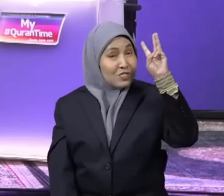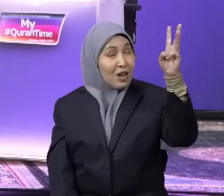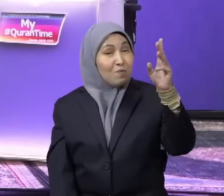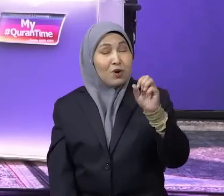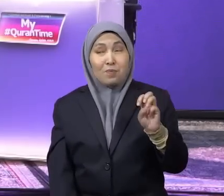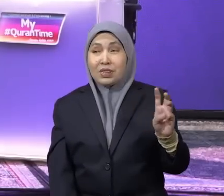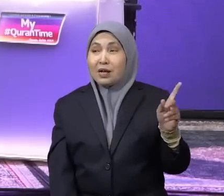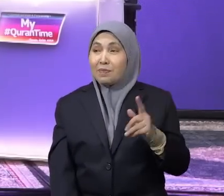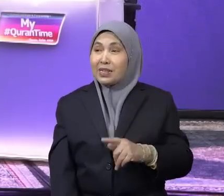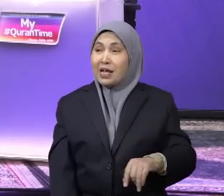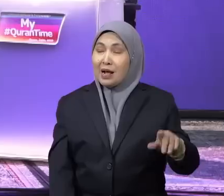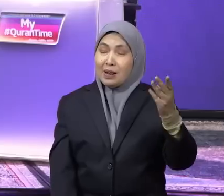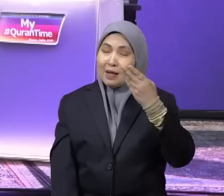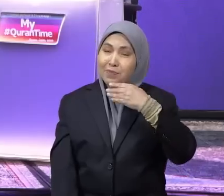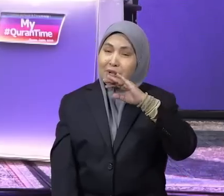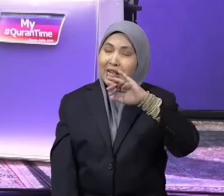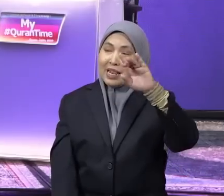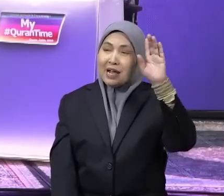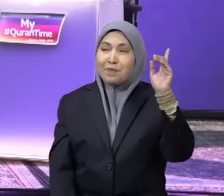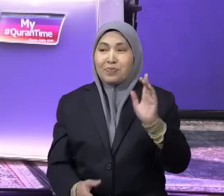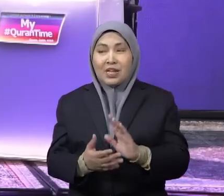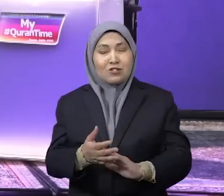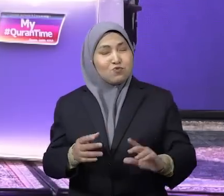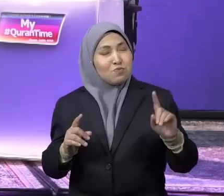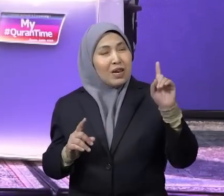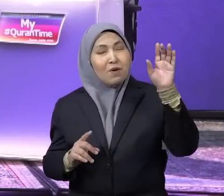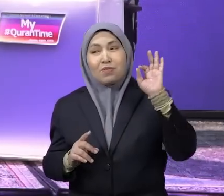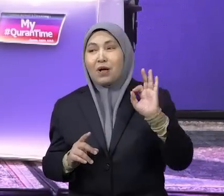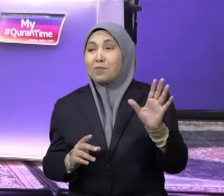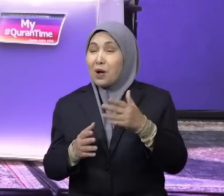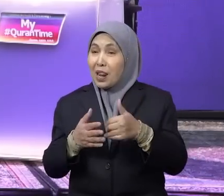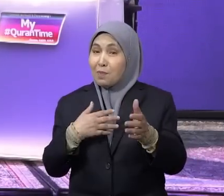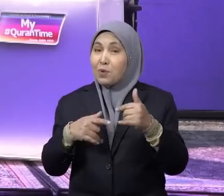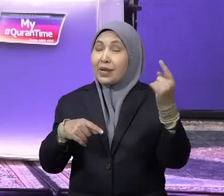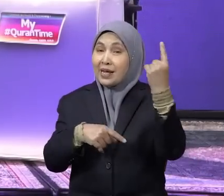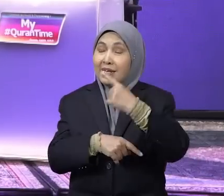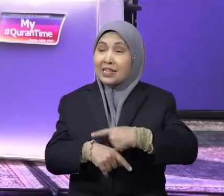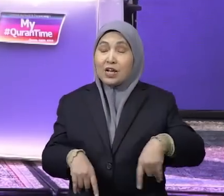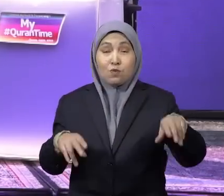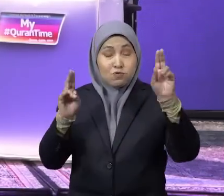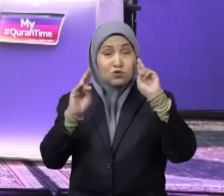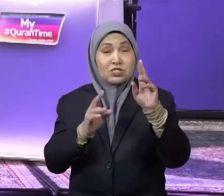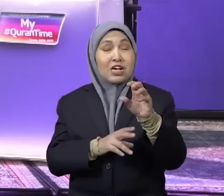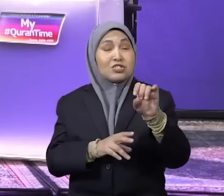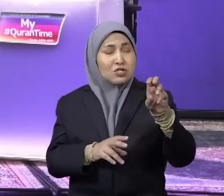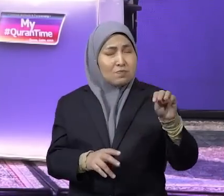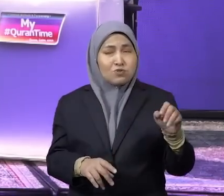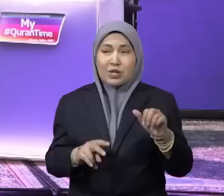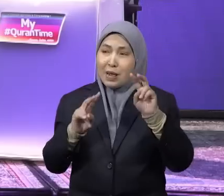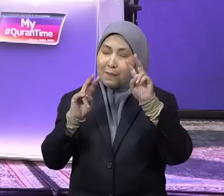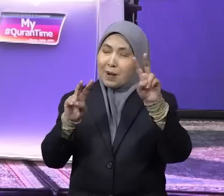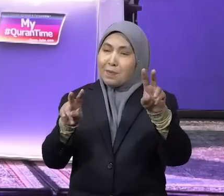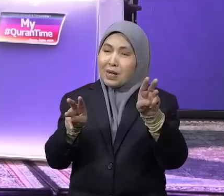warahmatullahi wabarakatuh. Alhamdulillah subhanallah. Kan, walaupun hari ini Al-Fadhil Syed Samsul sekiranya nampak